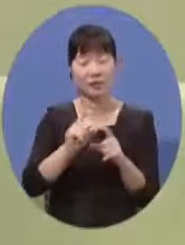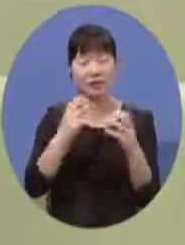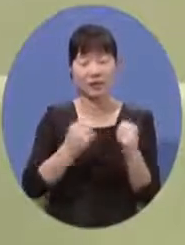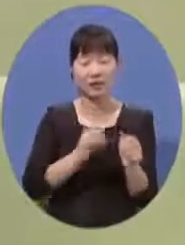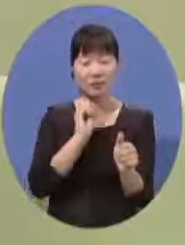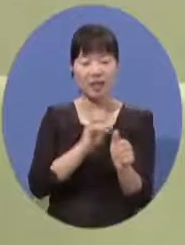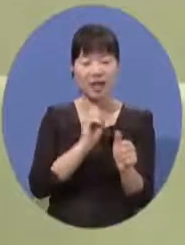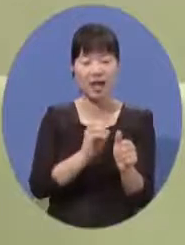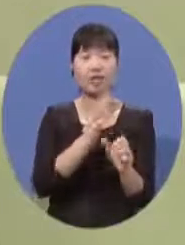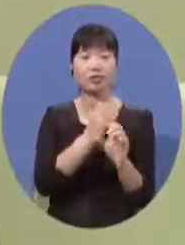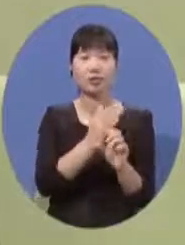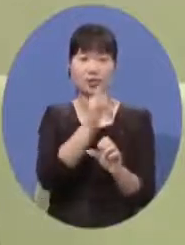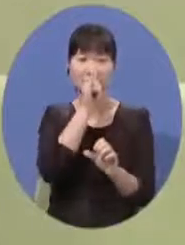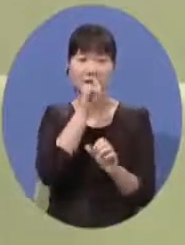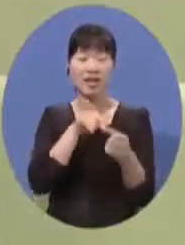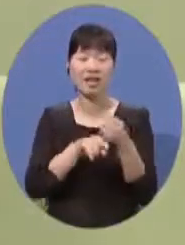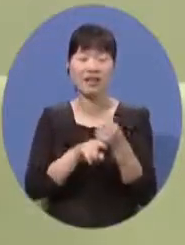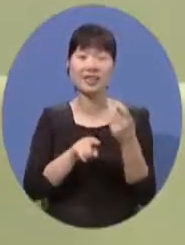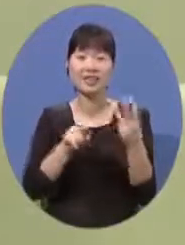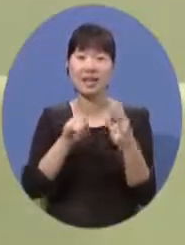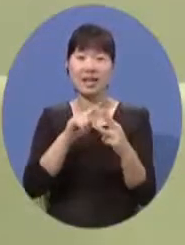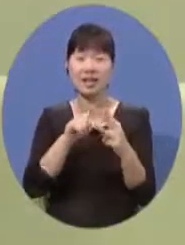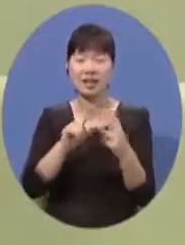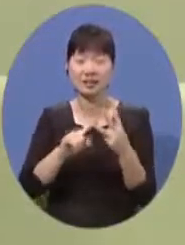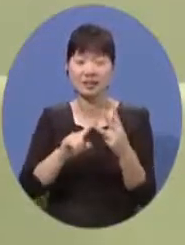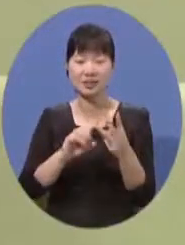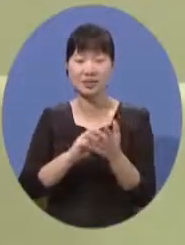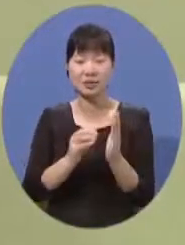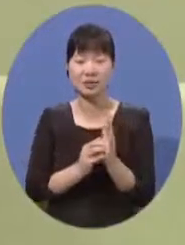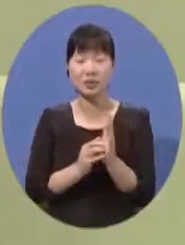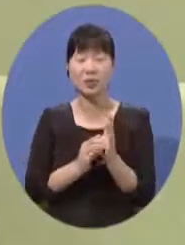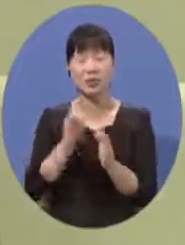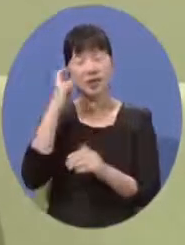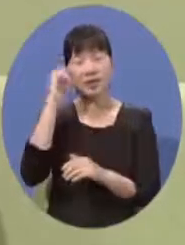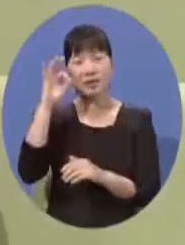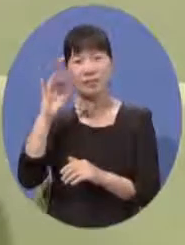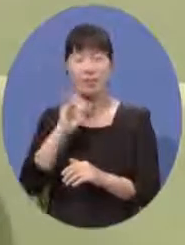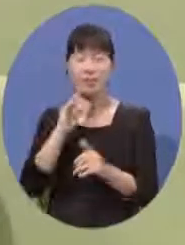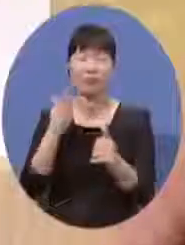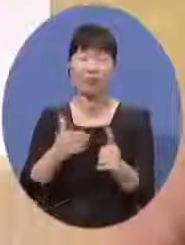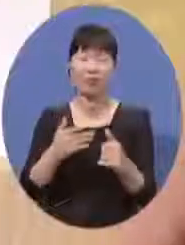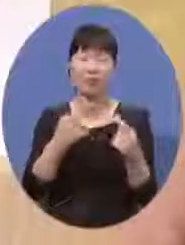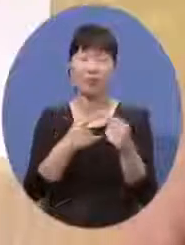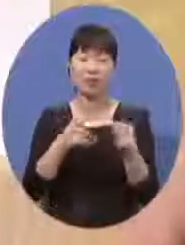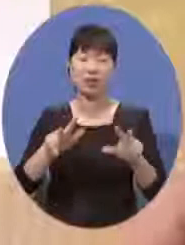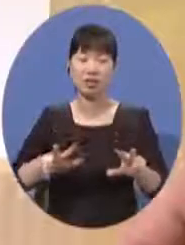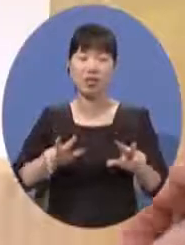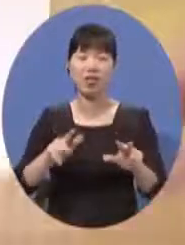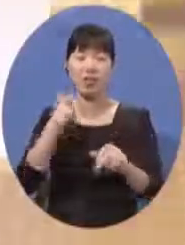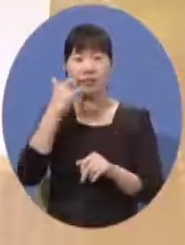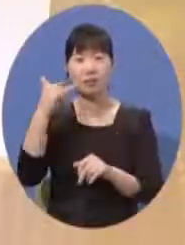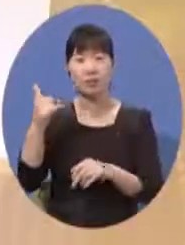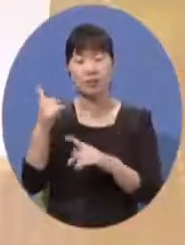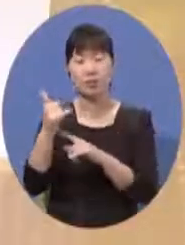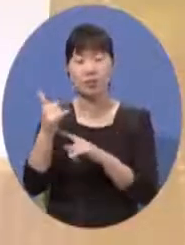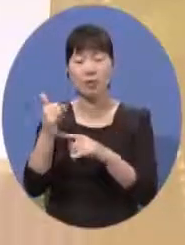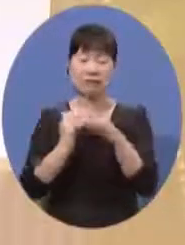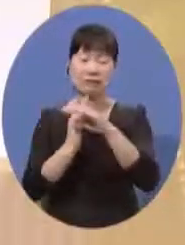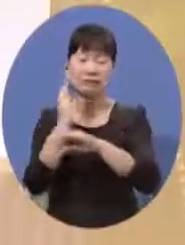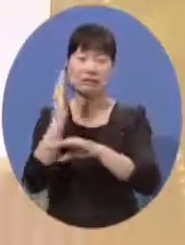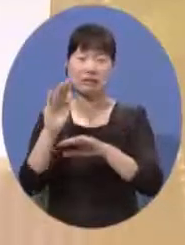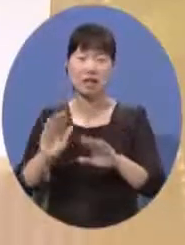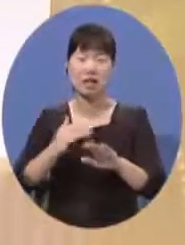호소하시는 분들이 많은데 한 이유는 한 세 가지 정도로 생각해 볼 수 있을 것 같아요. 첫 번째로는 이제 부모가